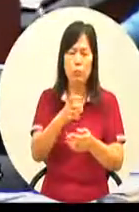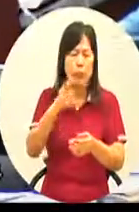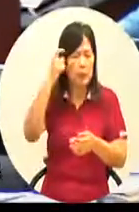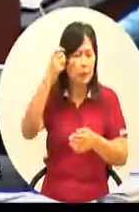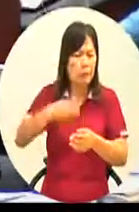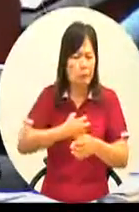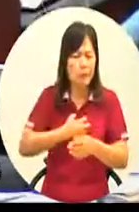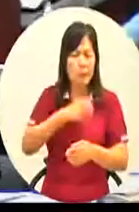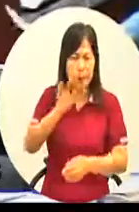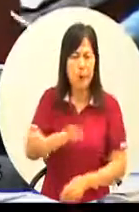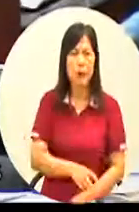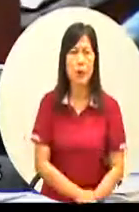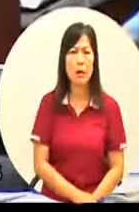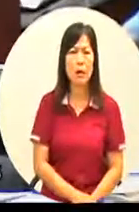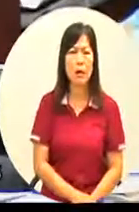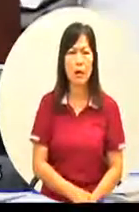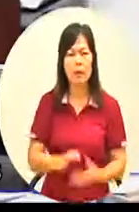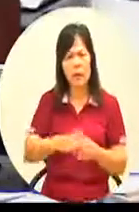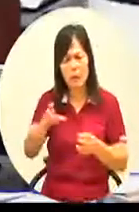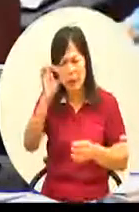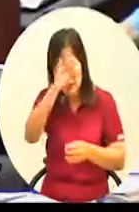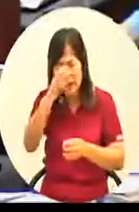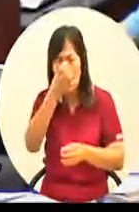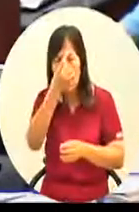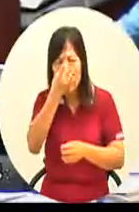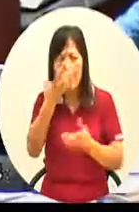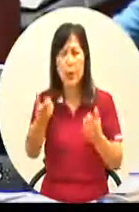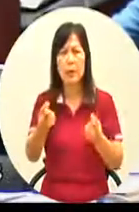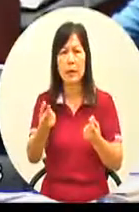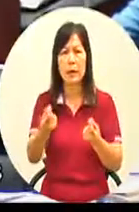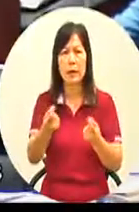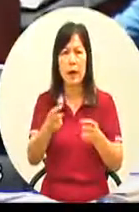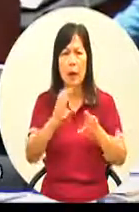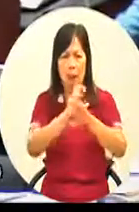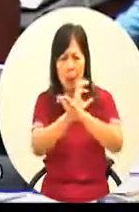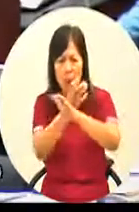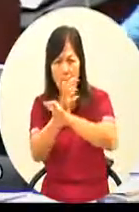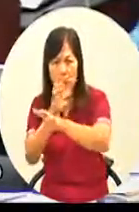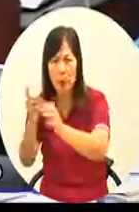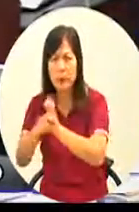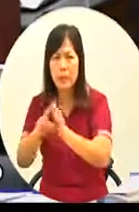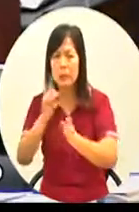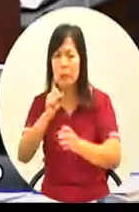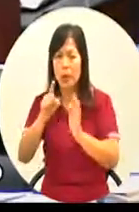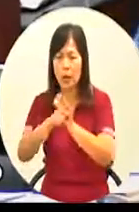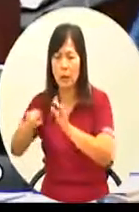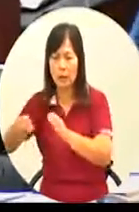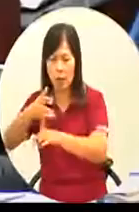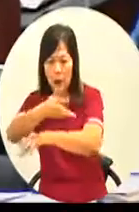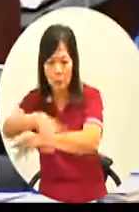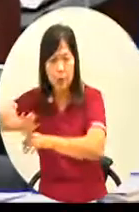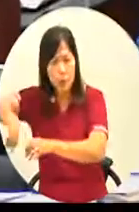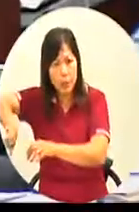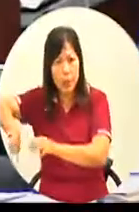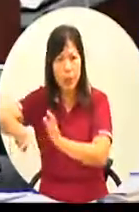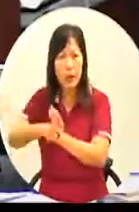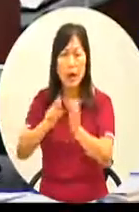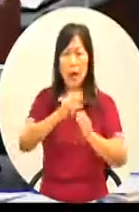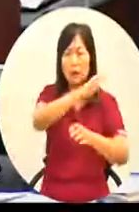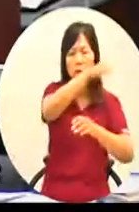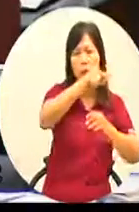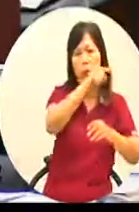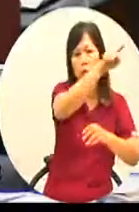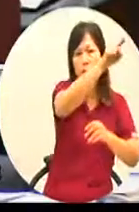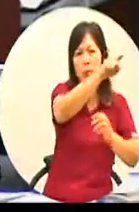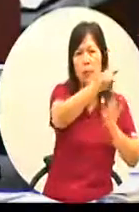真嘞。因为 Google 找袂出来，救护车吼，迄边就是伫报的人伫溪边，结果救护车按山顶去哩，